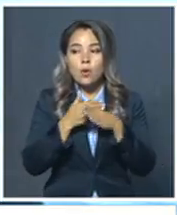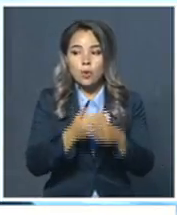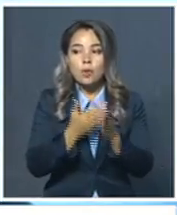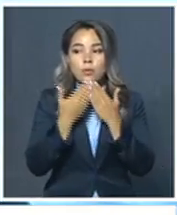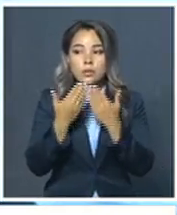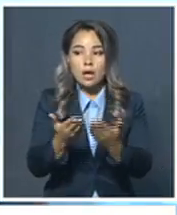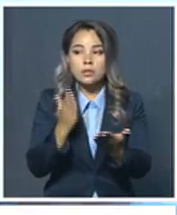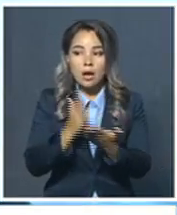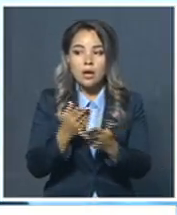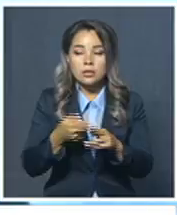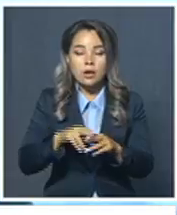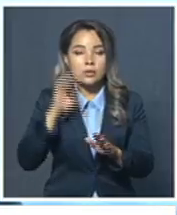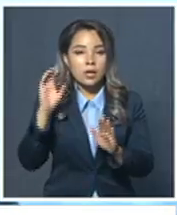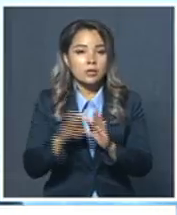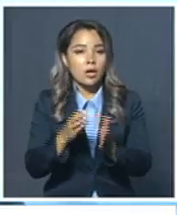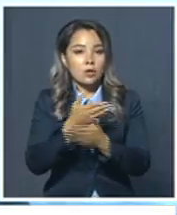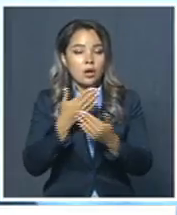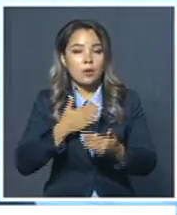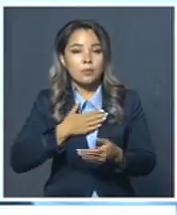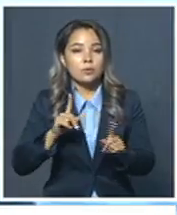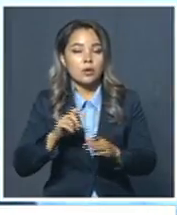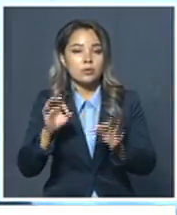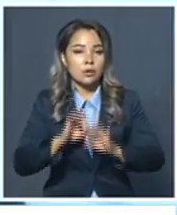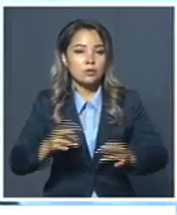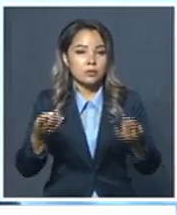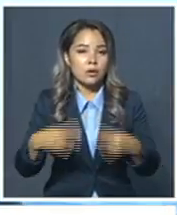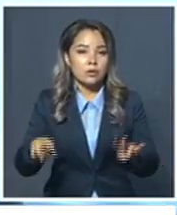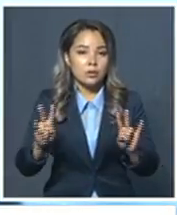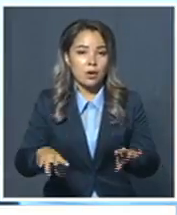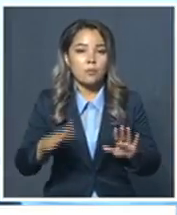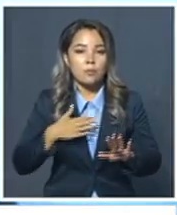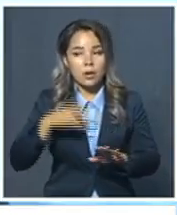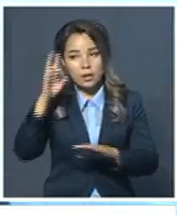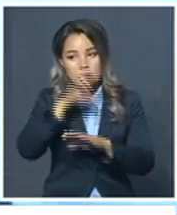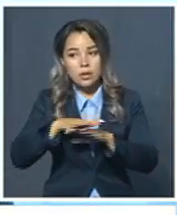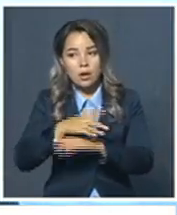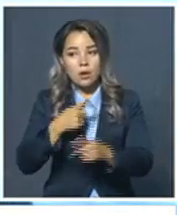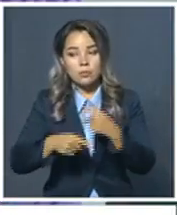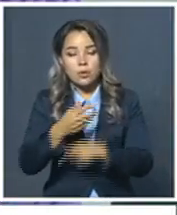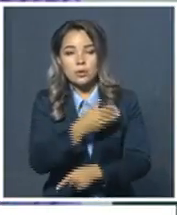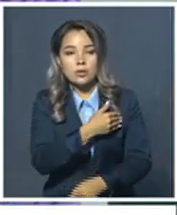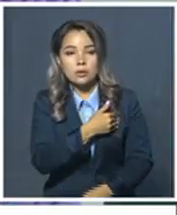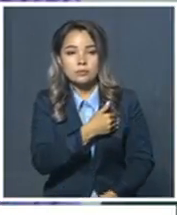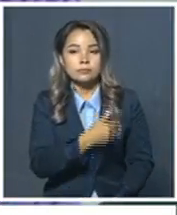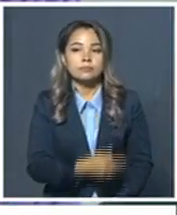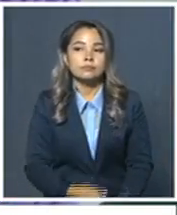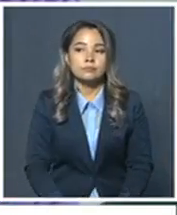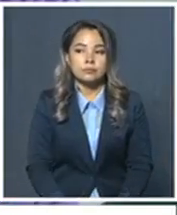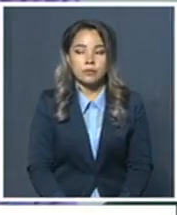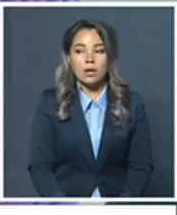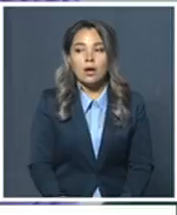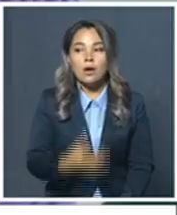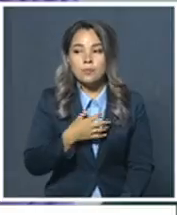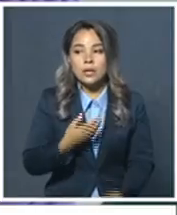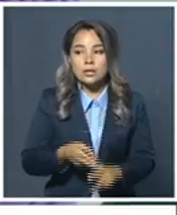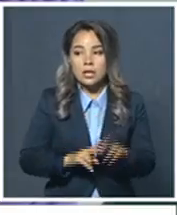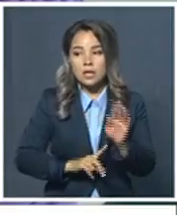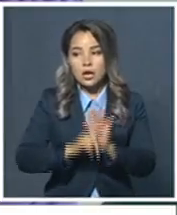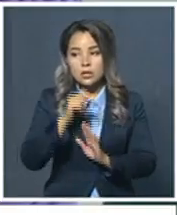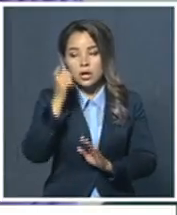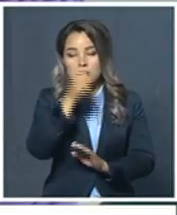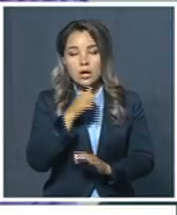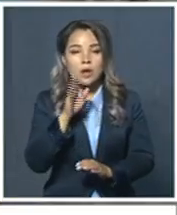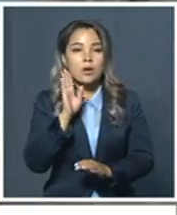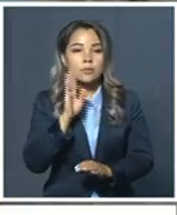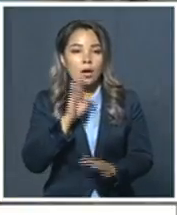сұрадым. Алайда құлақ аспады. Енді маған ештеңе керек емес. Тек еліме қайтқым келеді. Негізі жыл басынан бері